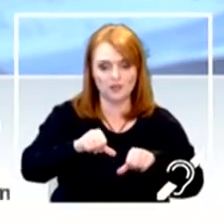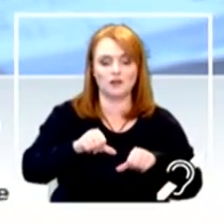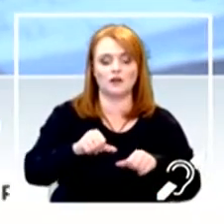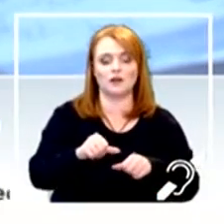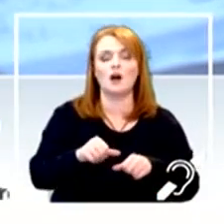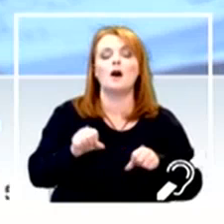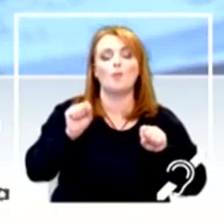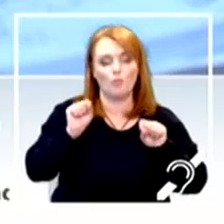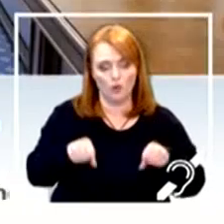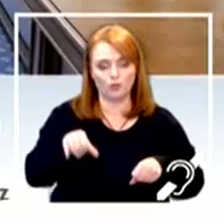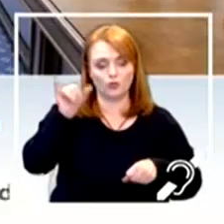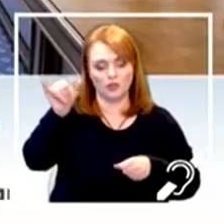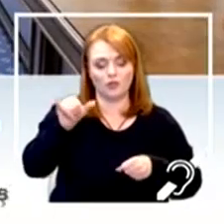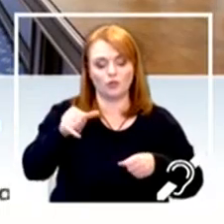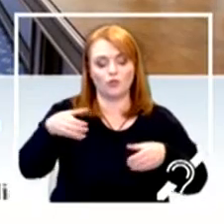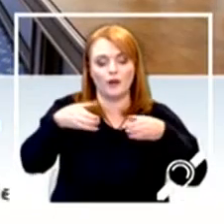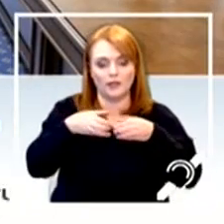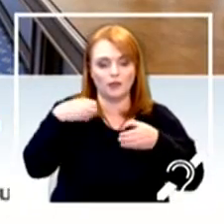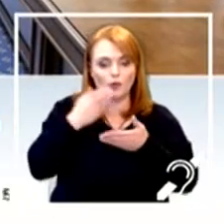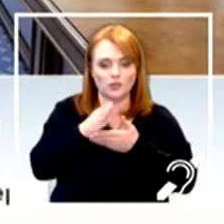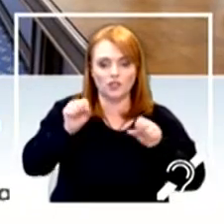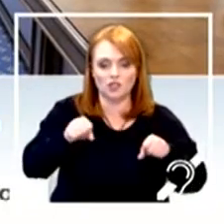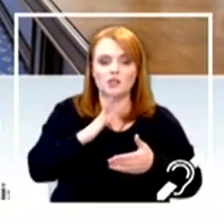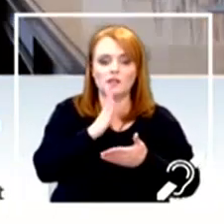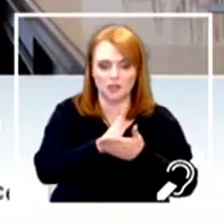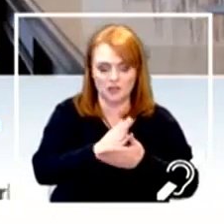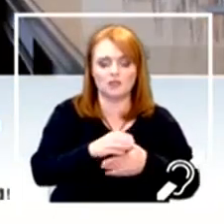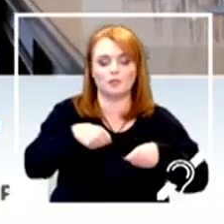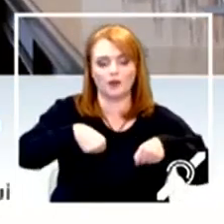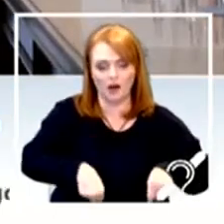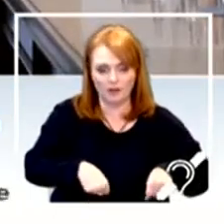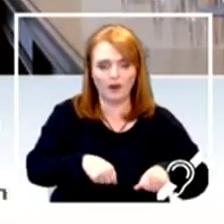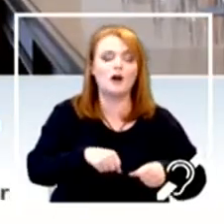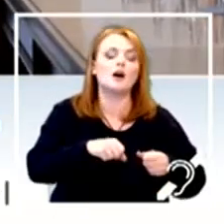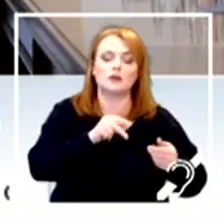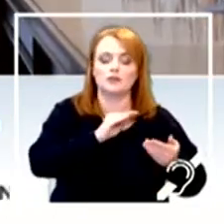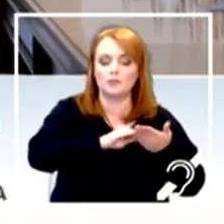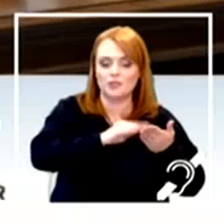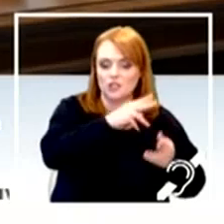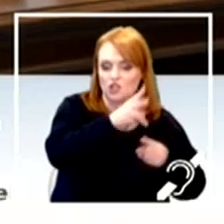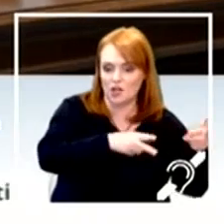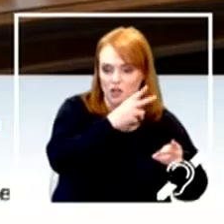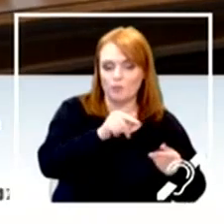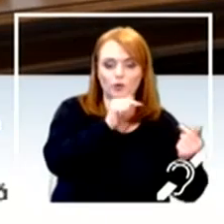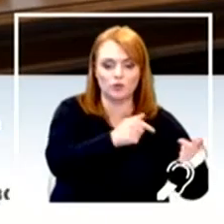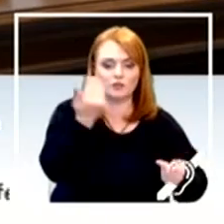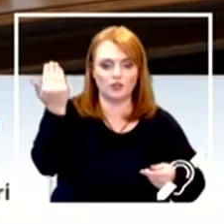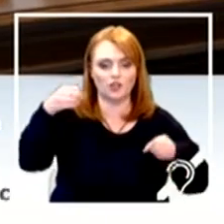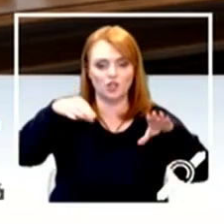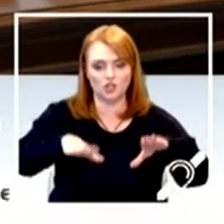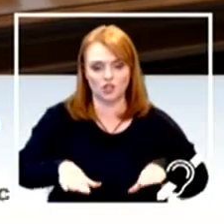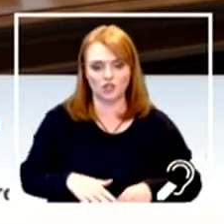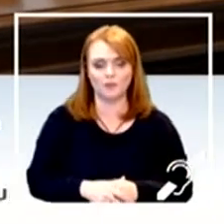în termen de 3 zile. Reamintim că Comisia pentru Situații Excepționale a decis cu doar 2 zile înainte de